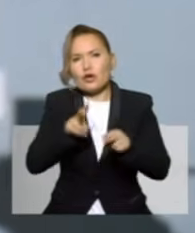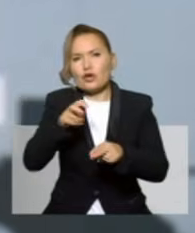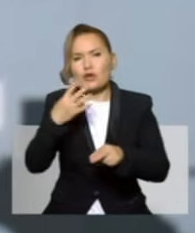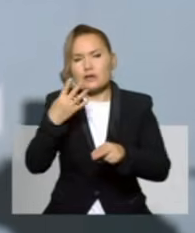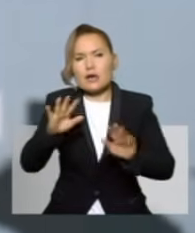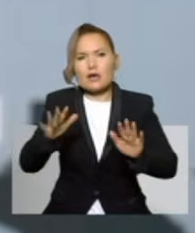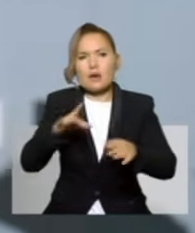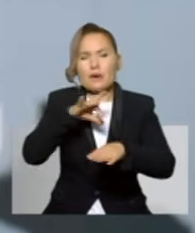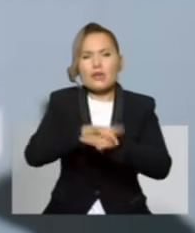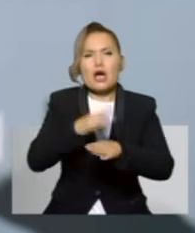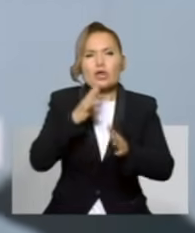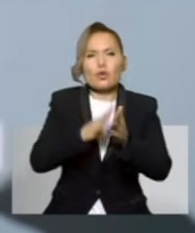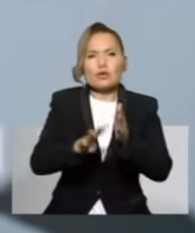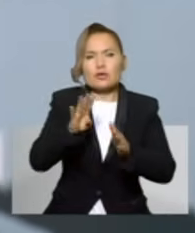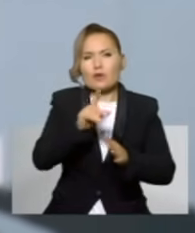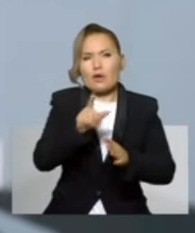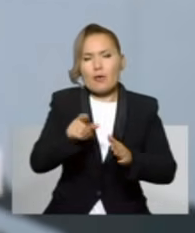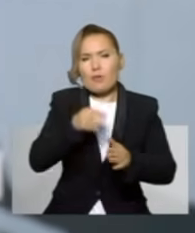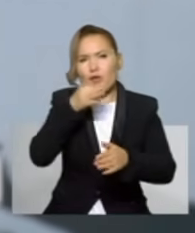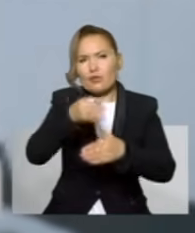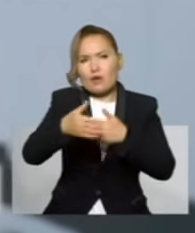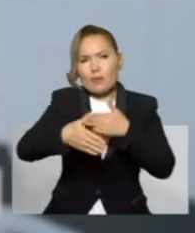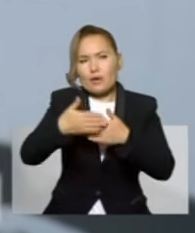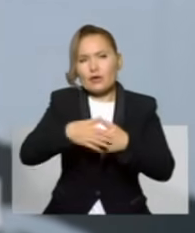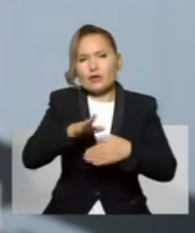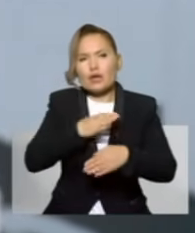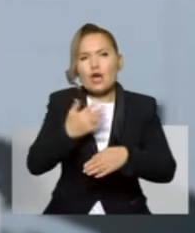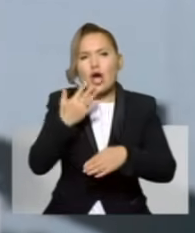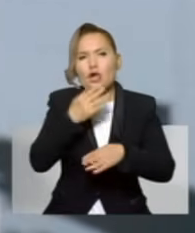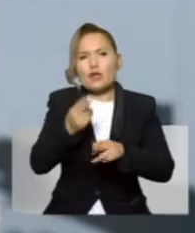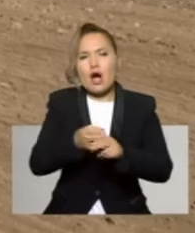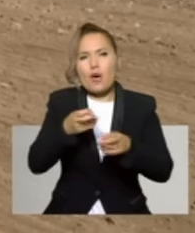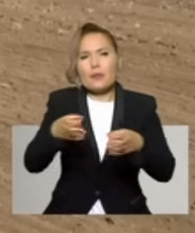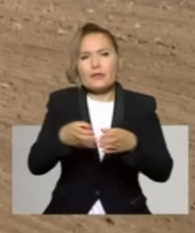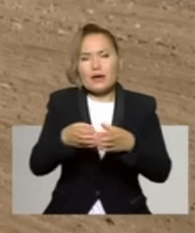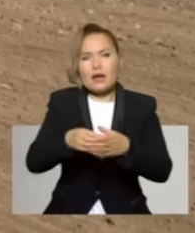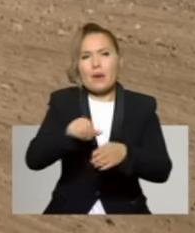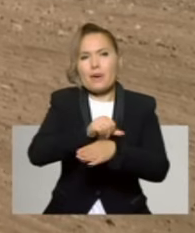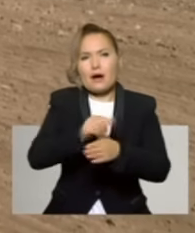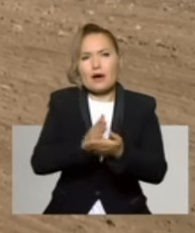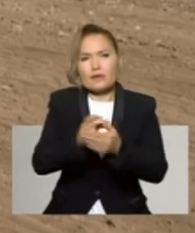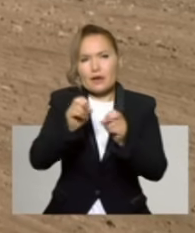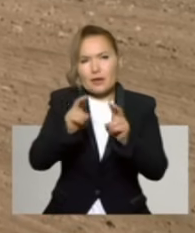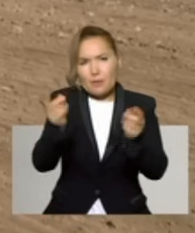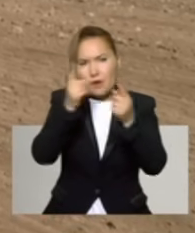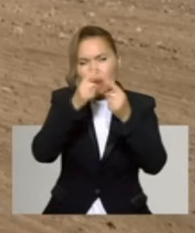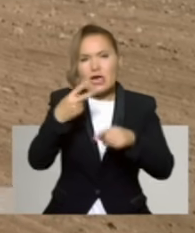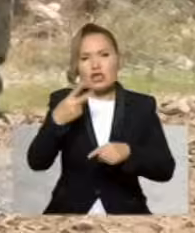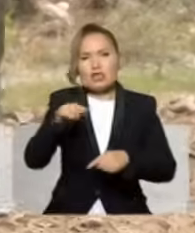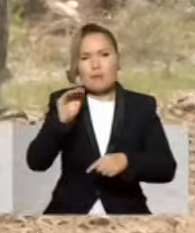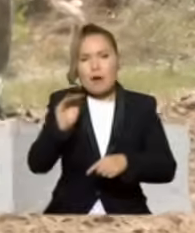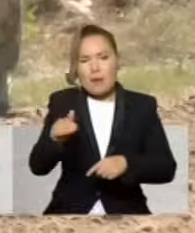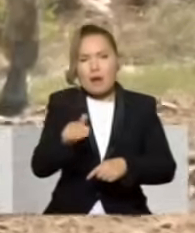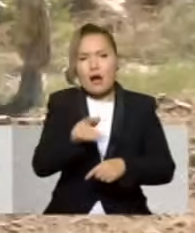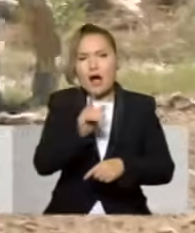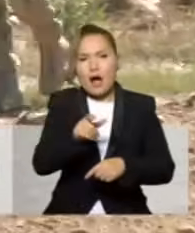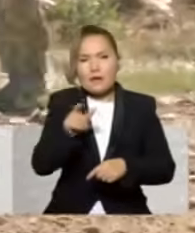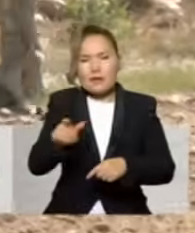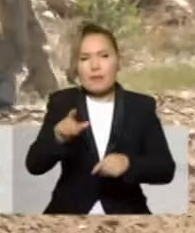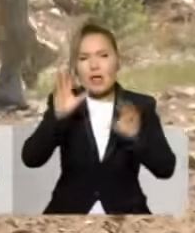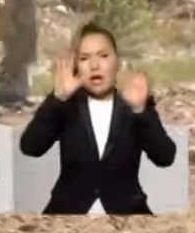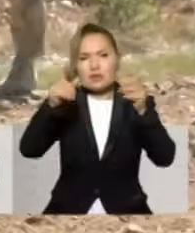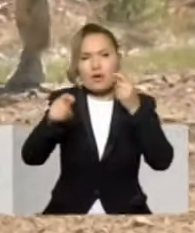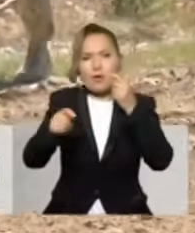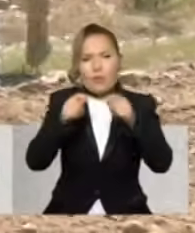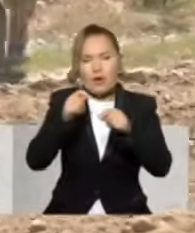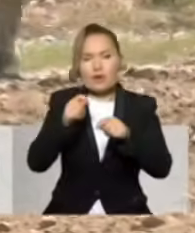тіркеліп, 94 адам жауапқа тартылды. Ұлттық қауіпсіздік комитеті шекара қызметінің мәліметінше 20 мыңнан аса адам көші-қон